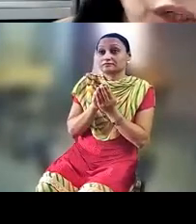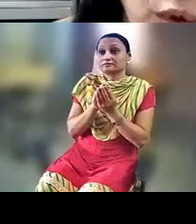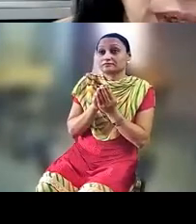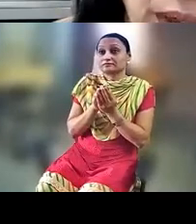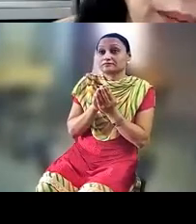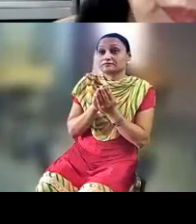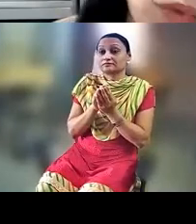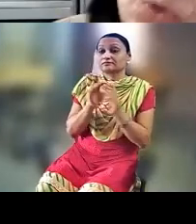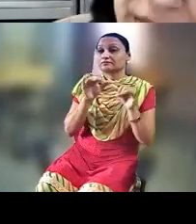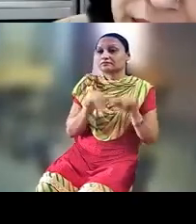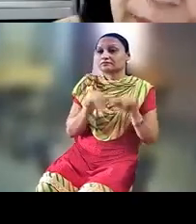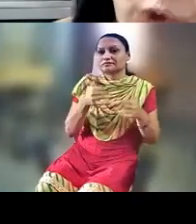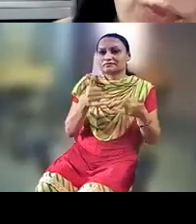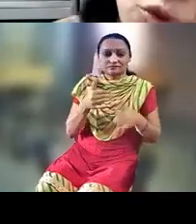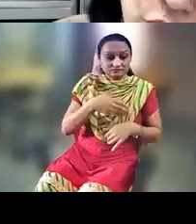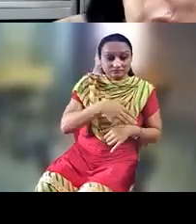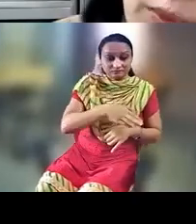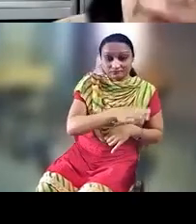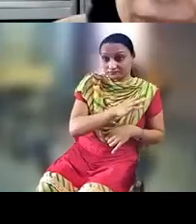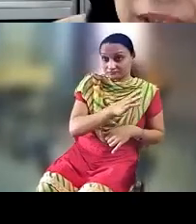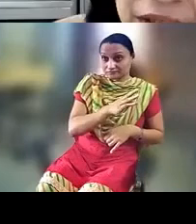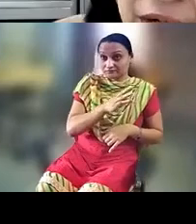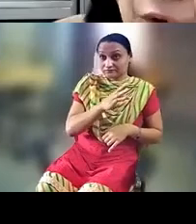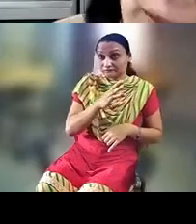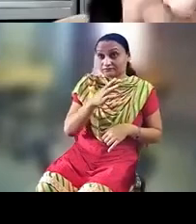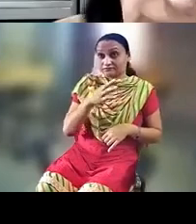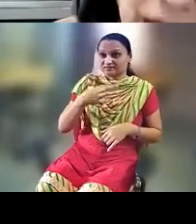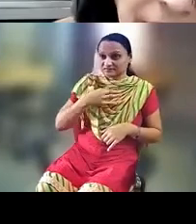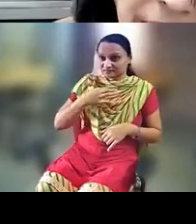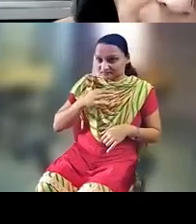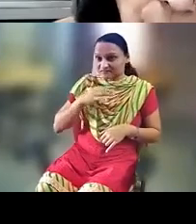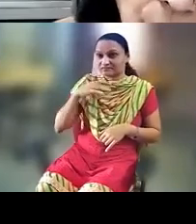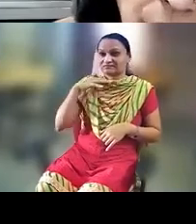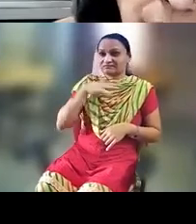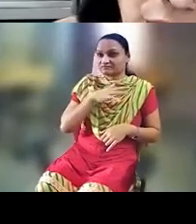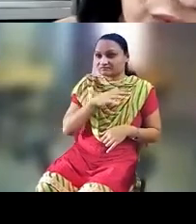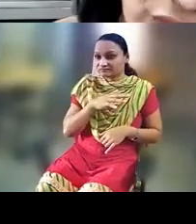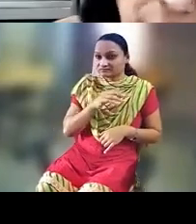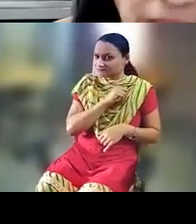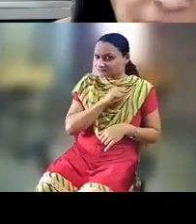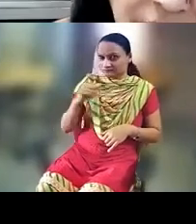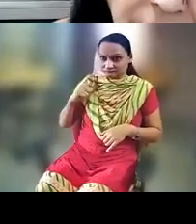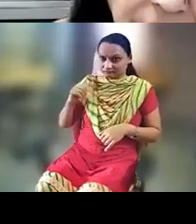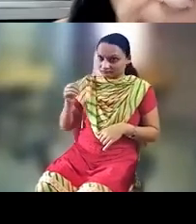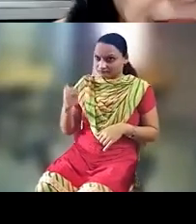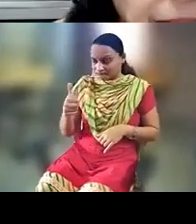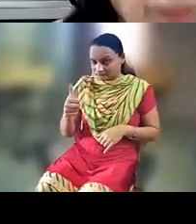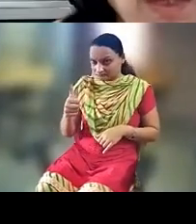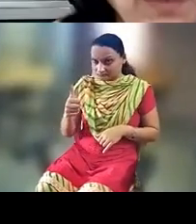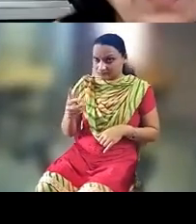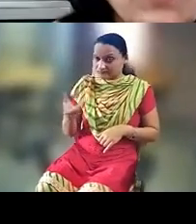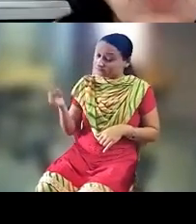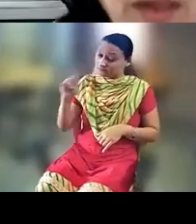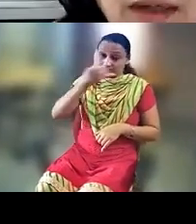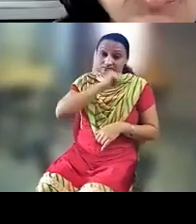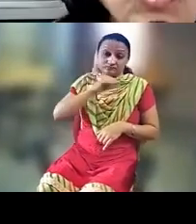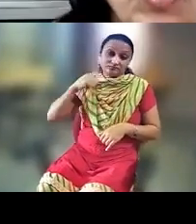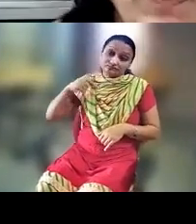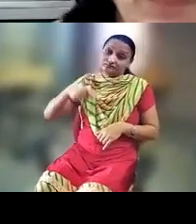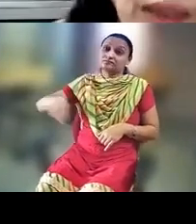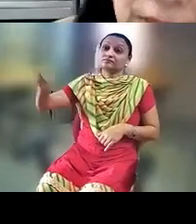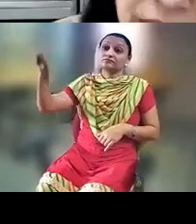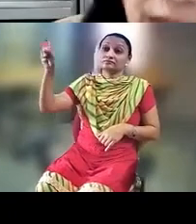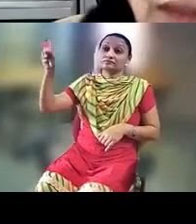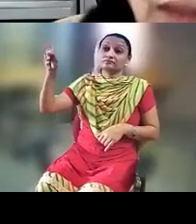खेलने जाओगे तो सारे कपड़ों में और जूतों में मिट्टी भर जाएगी और अब तुम नहा लिए हो तो फिर दोबारा से नहाना पड़ेगा। अगर हम उसको